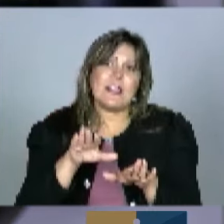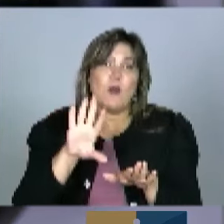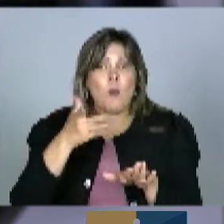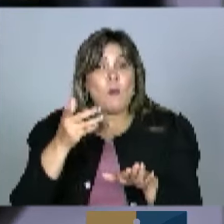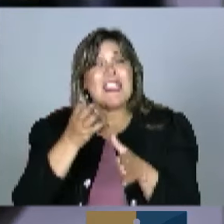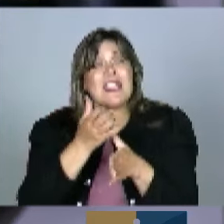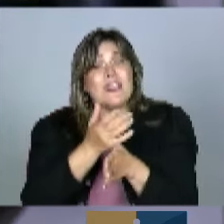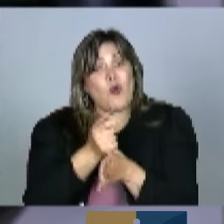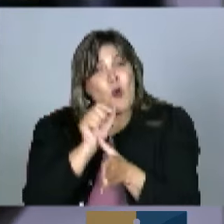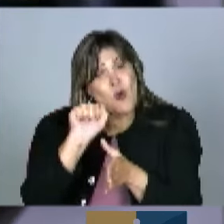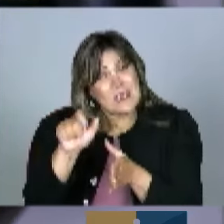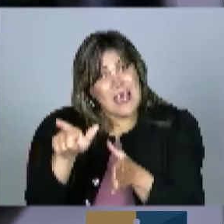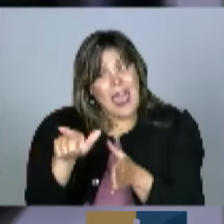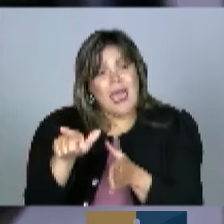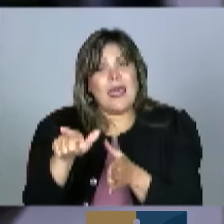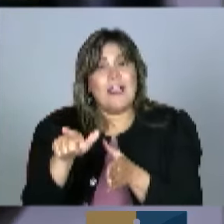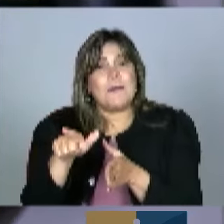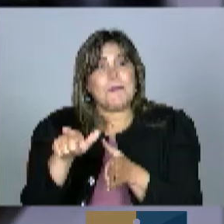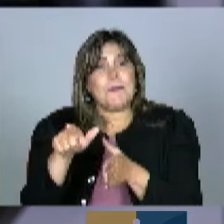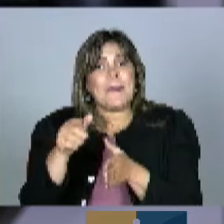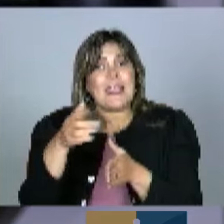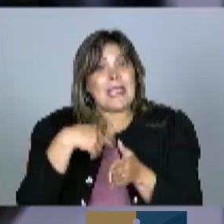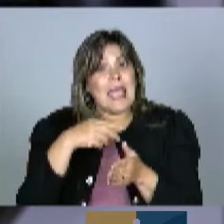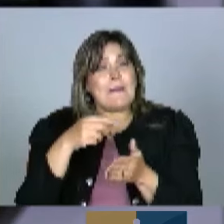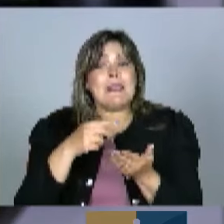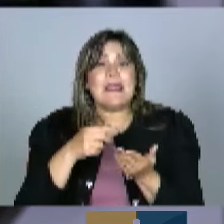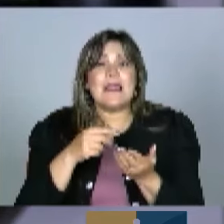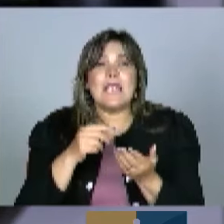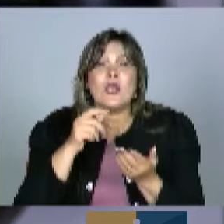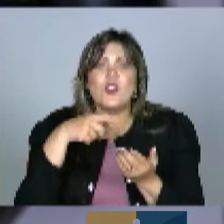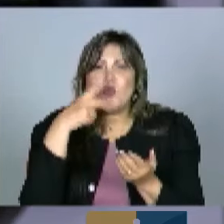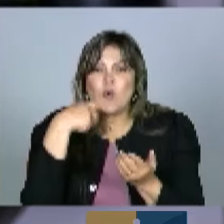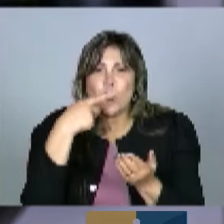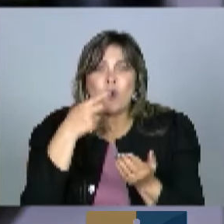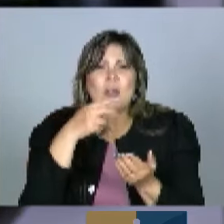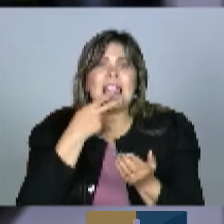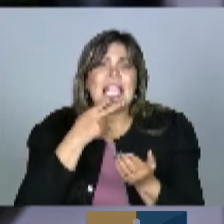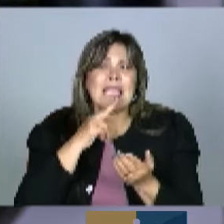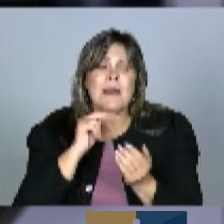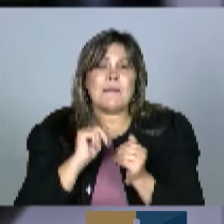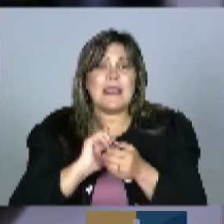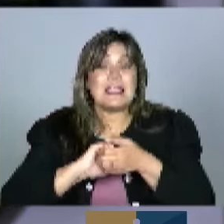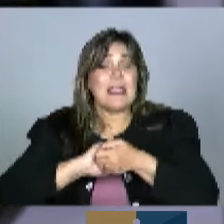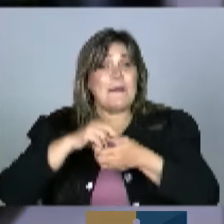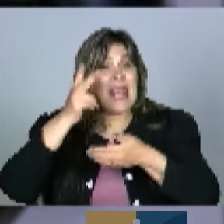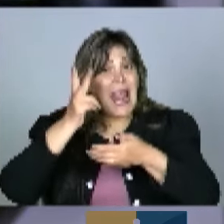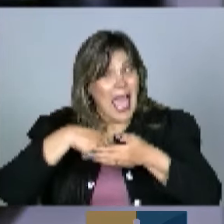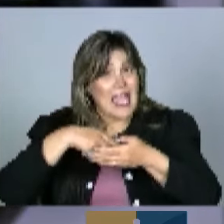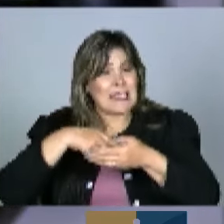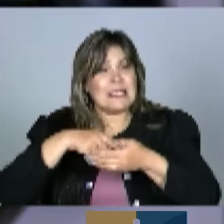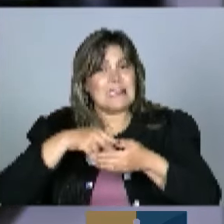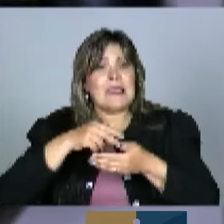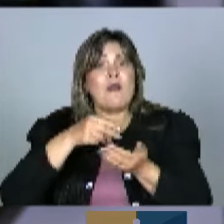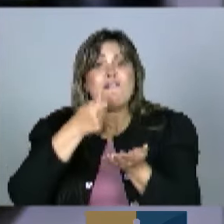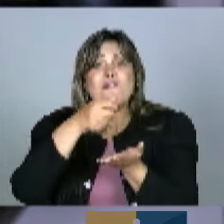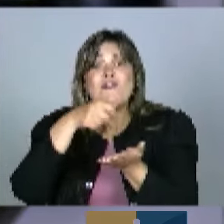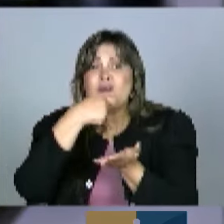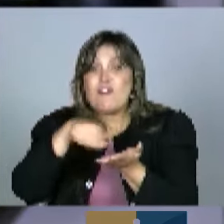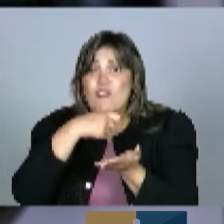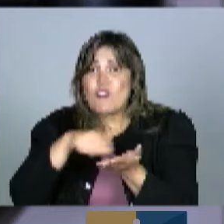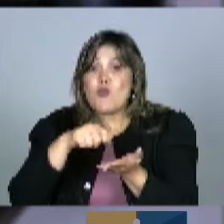وسخي العقد لا طب قيمه العقد هل بتناسب القيمه الحقيقيه للعين او للبيت